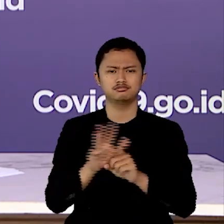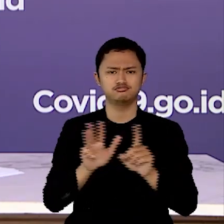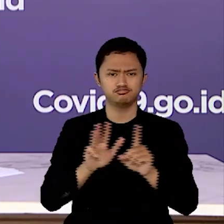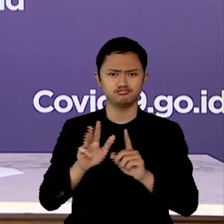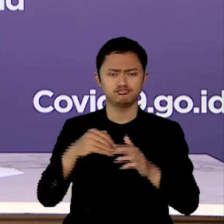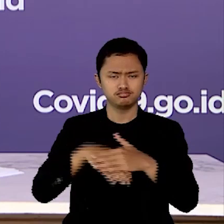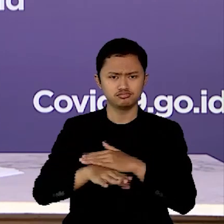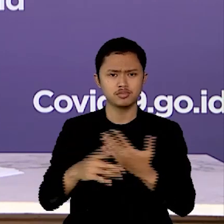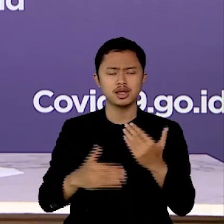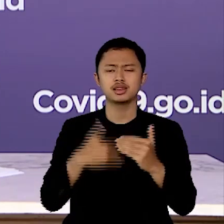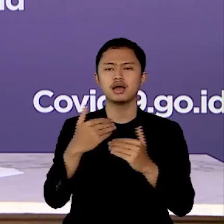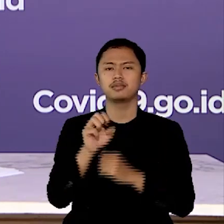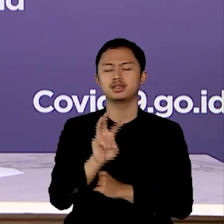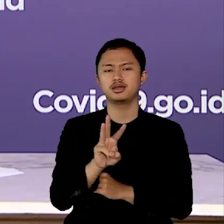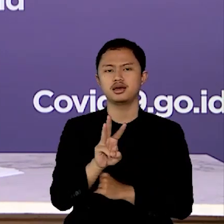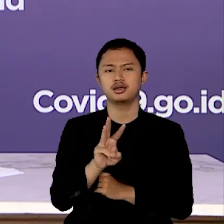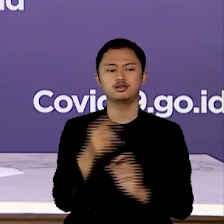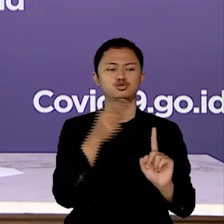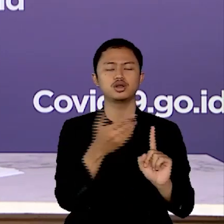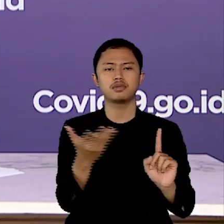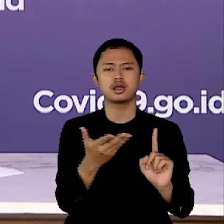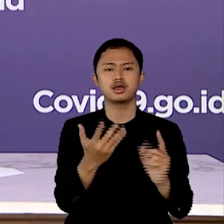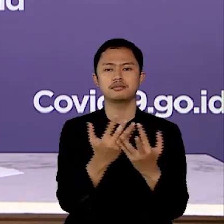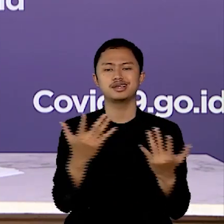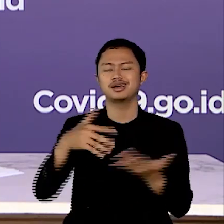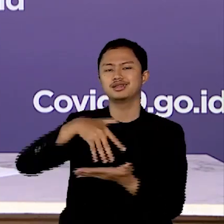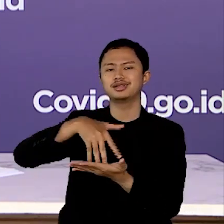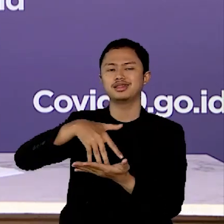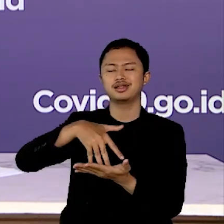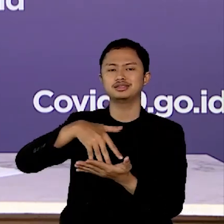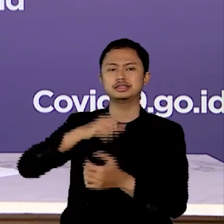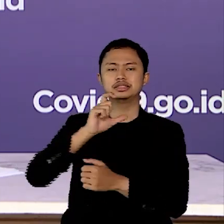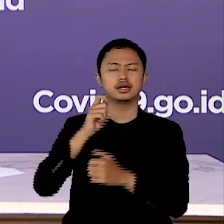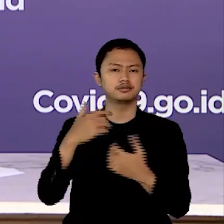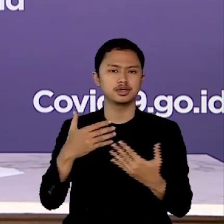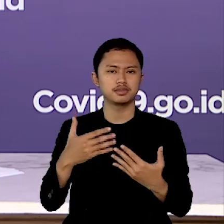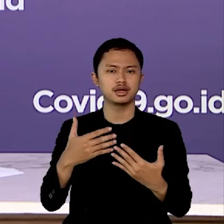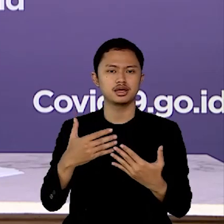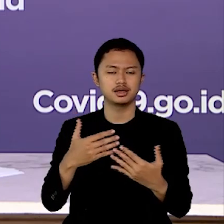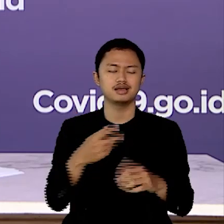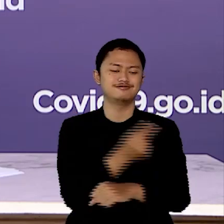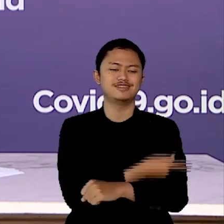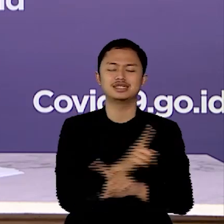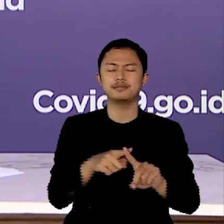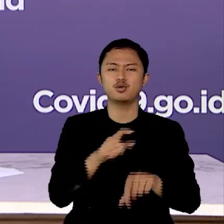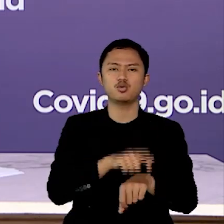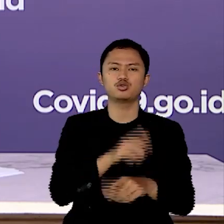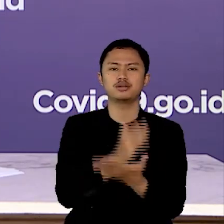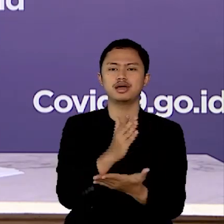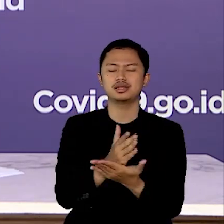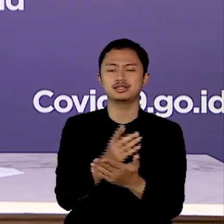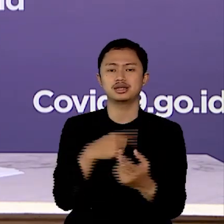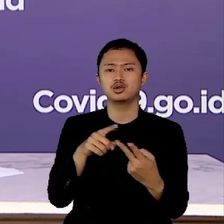1911 memasuki tahap ketiga dengan sasaran masyarakat rentan melalui pelaksanaan terbatas serta